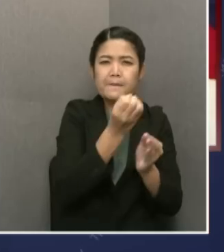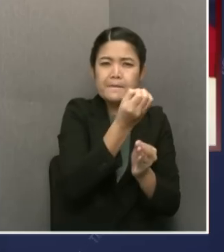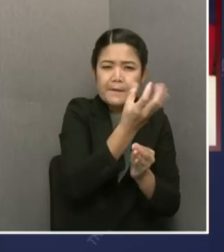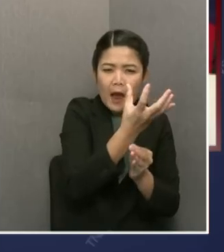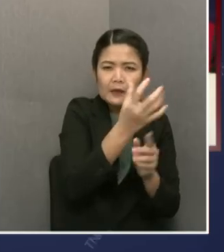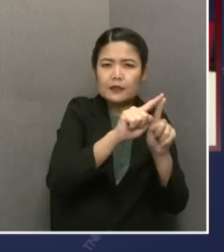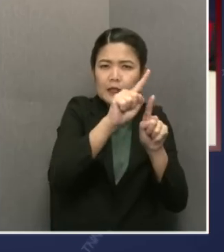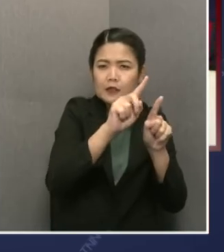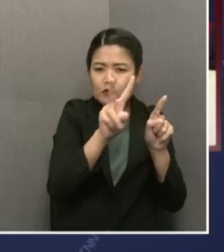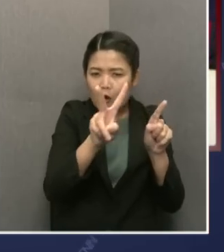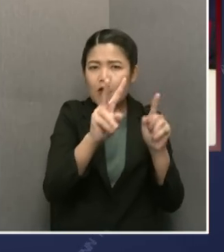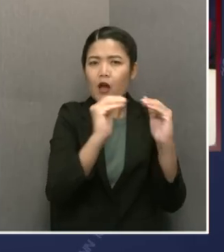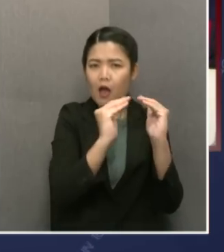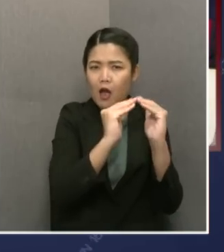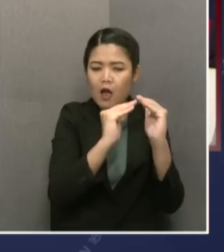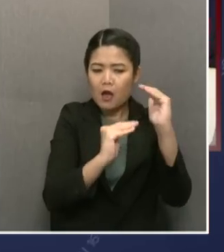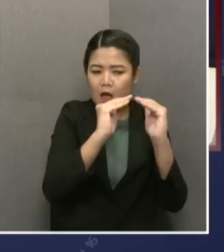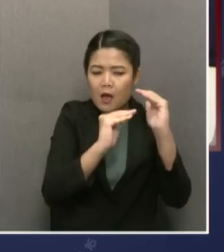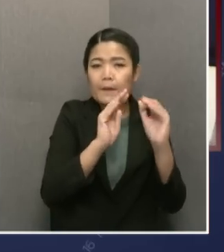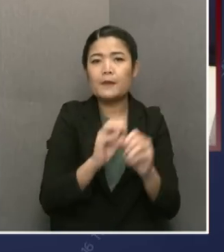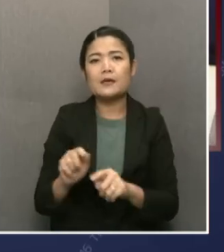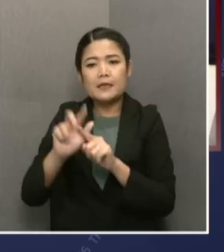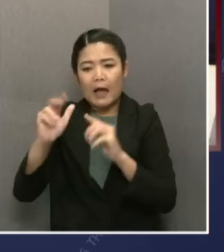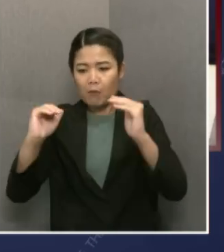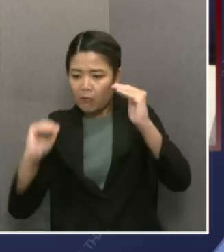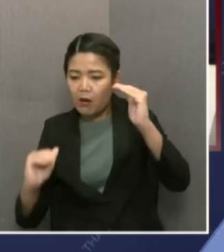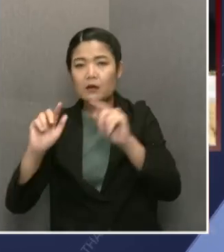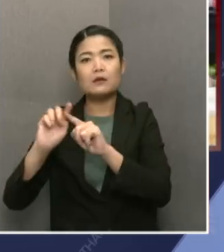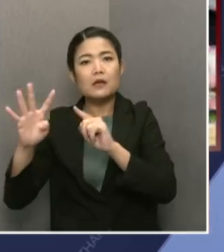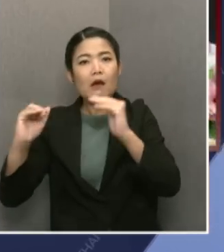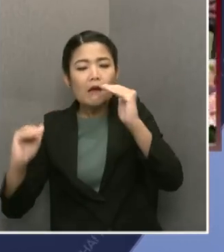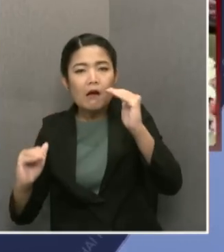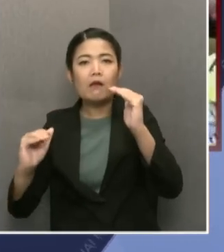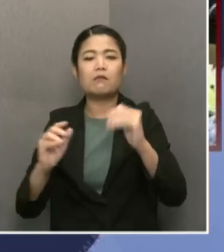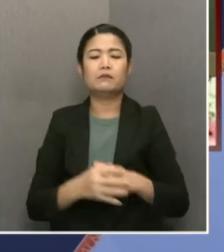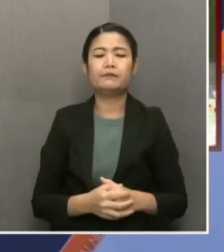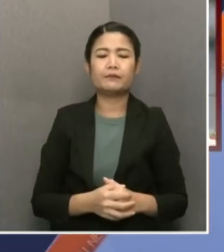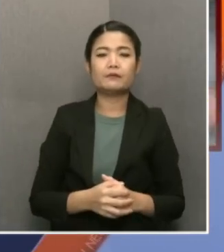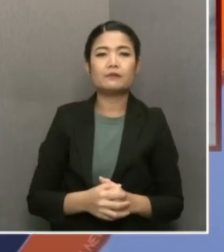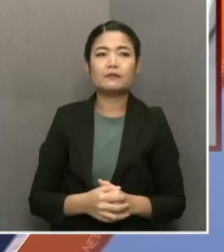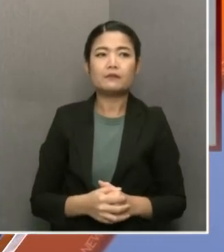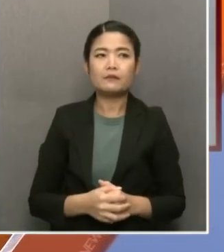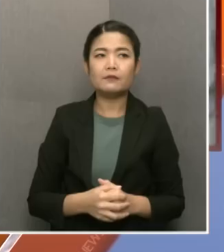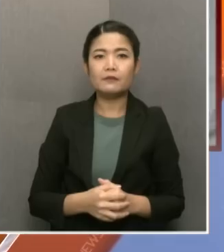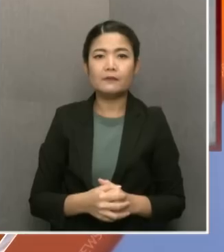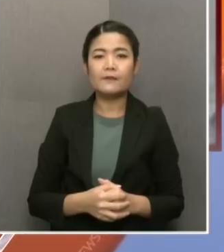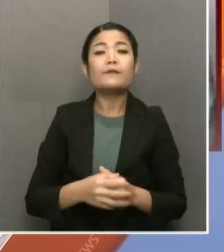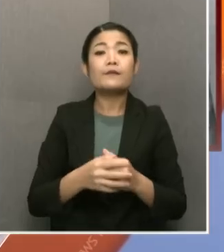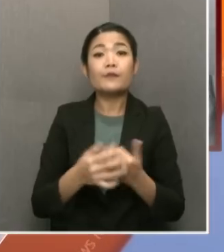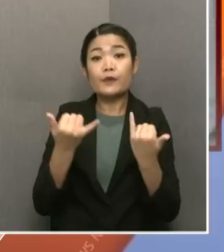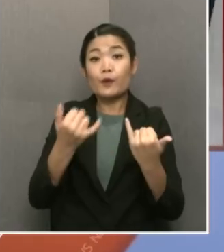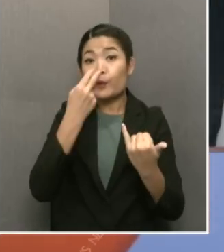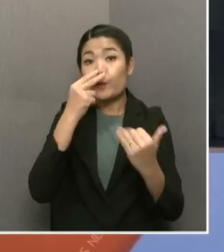ให้เรื่องตำแหน่งประธานสภาเนี่ยมันยิ่งมีความสำคัญมากขึ้นไปอีกครับค่ะค่ะอาจารย์คะคือตอนเค่ะถ้าเราดู